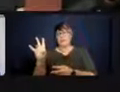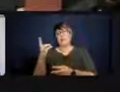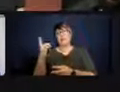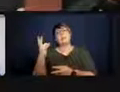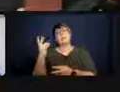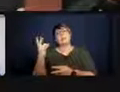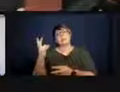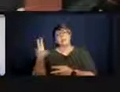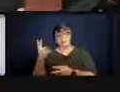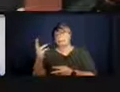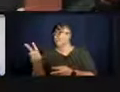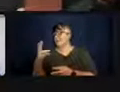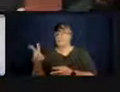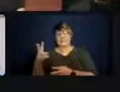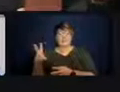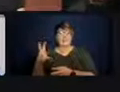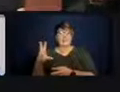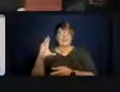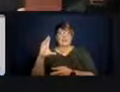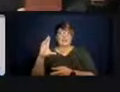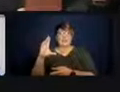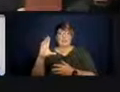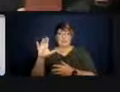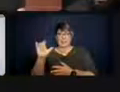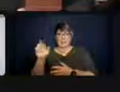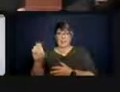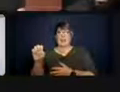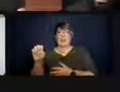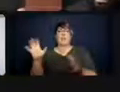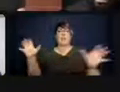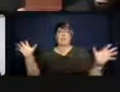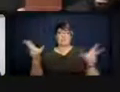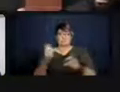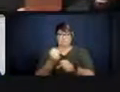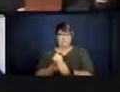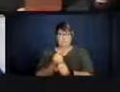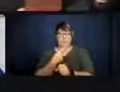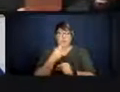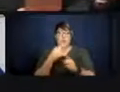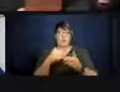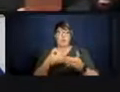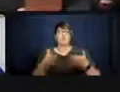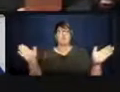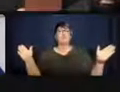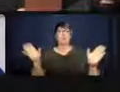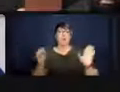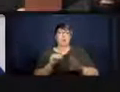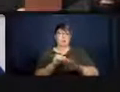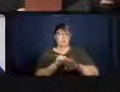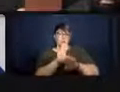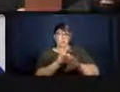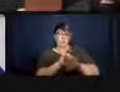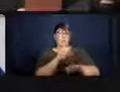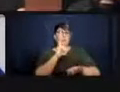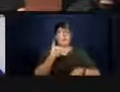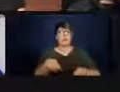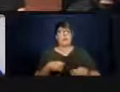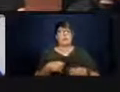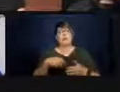خيارات. كما ترون في المدارس المتوسطة نحن نركز على التواصل وأيضا